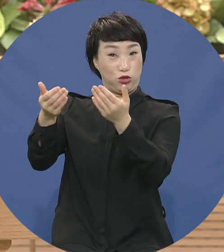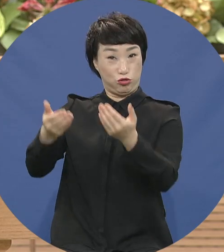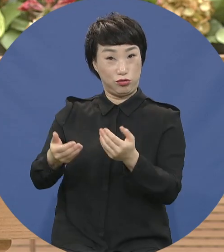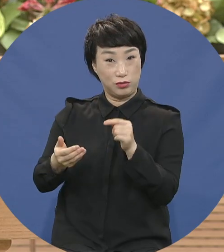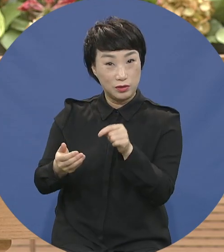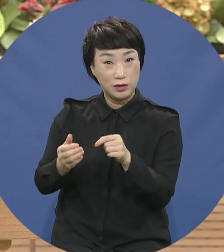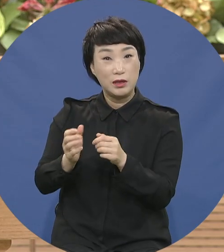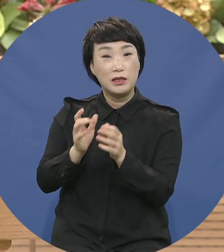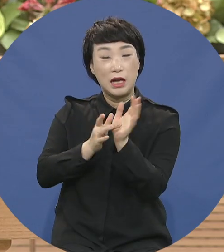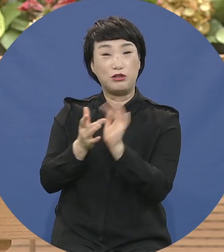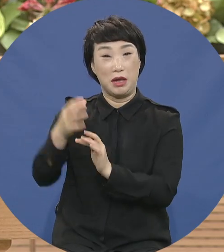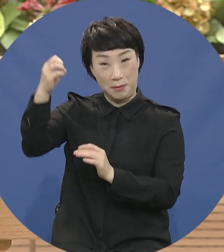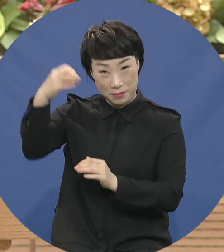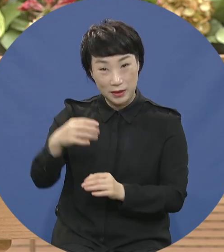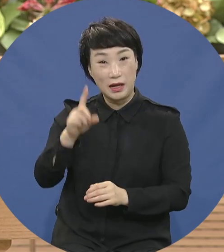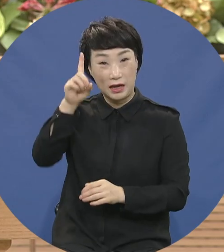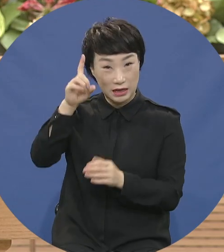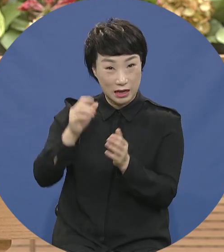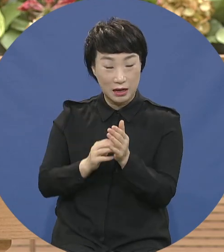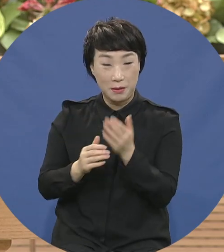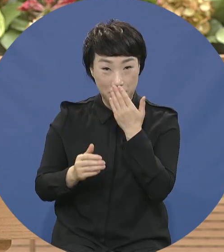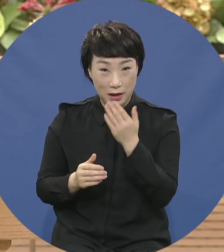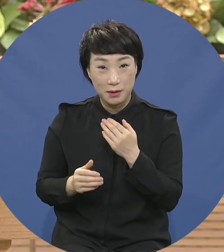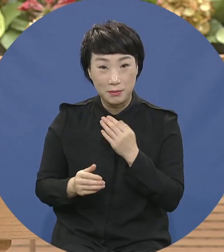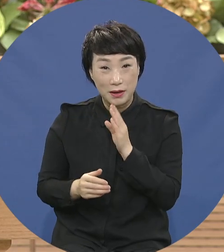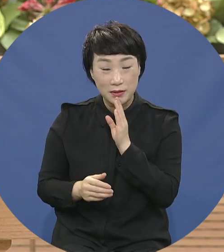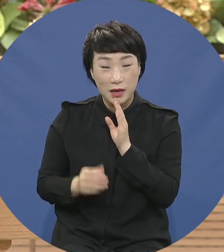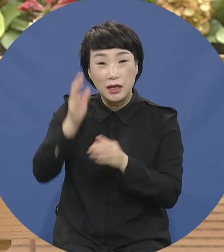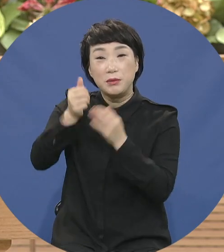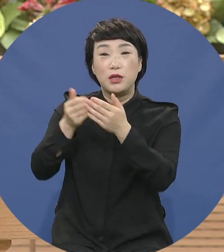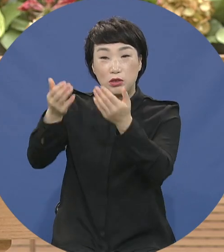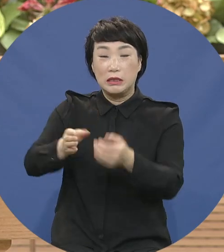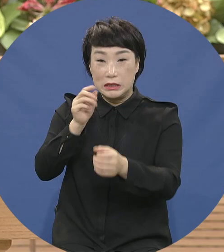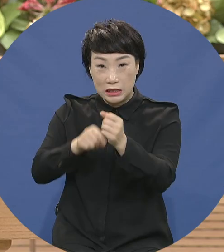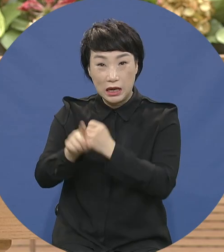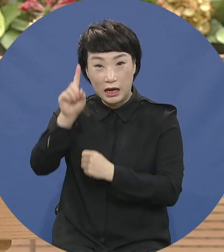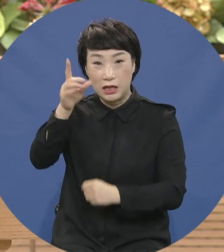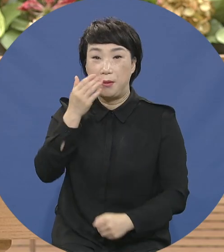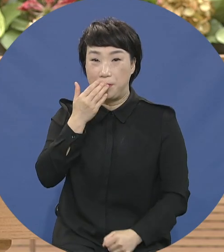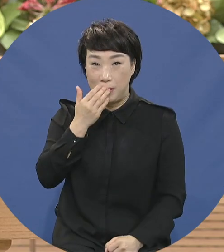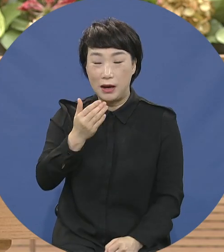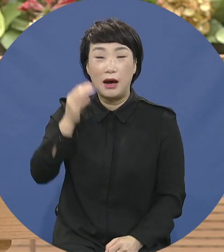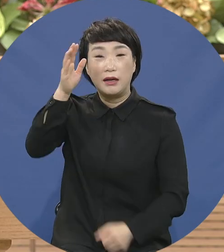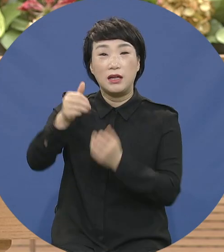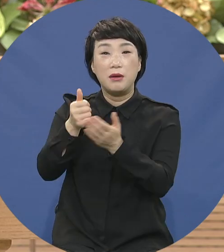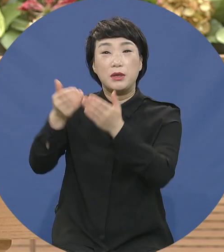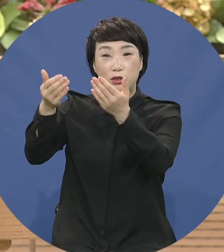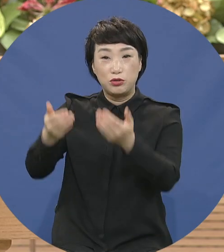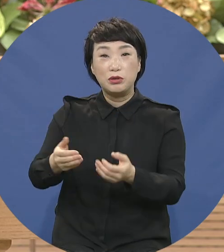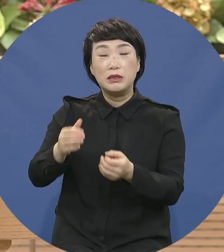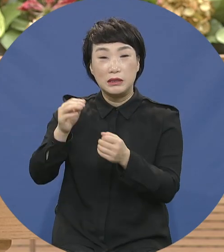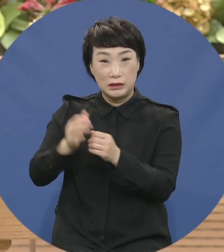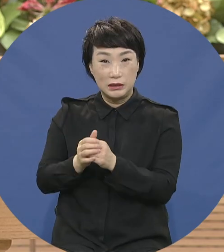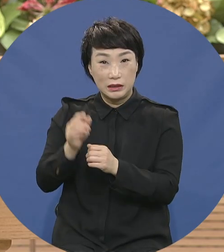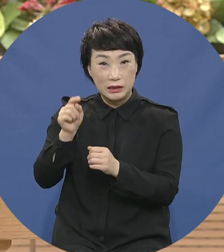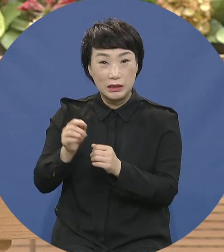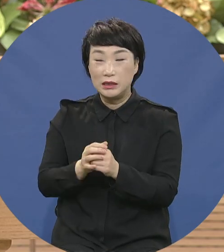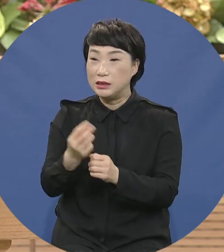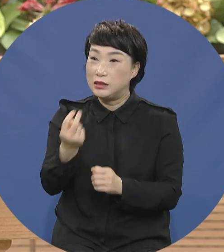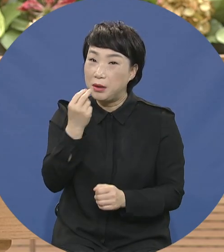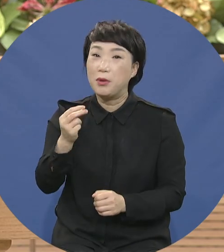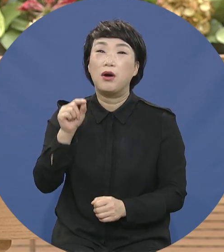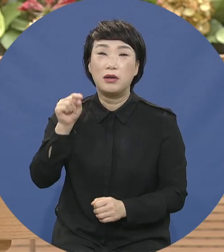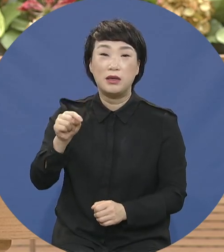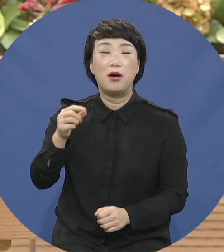주신 빛밖에 없으며, 하나님께서 주신 진리밖에 없으며, 하나님께서 주신 사막사저